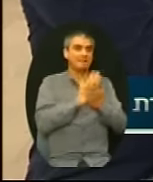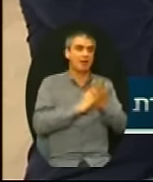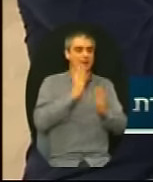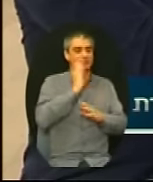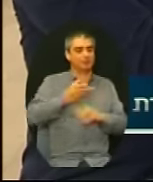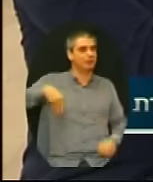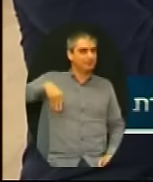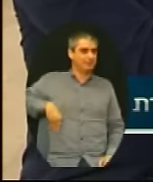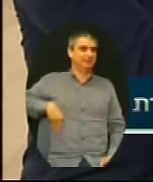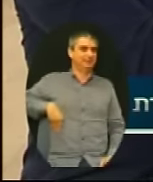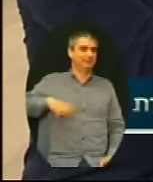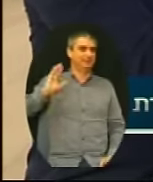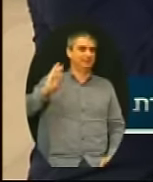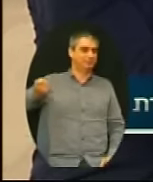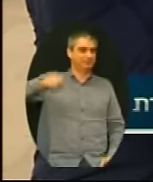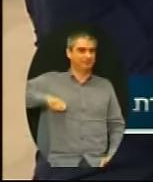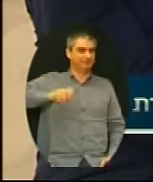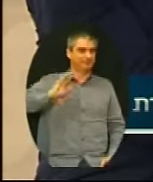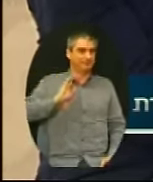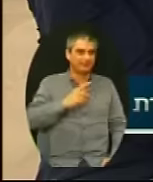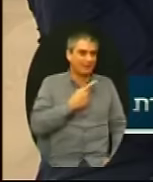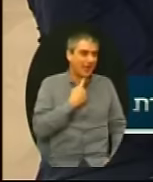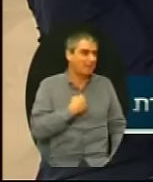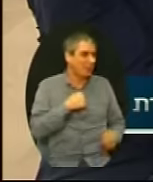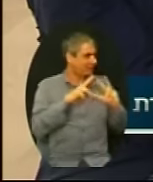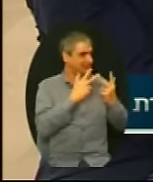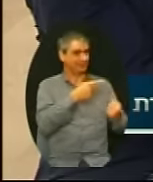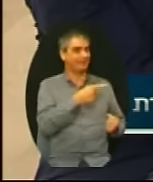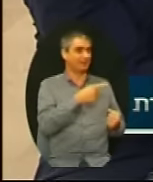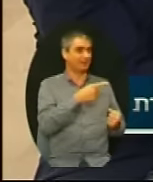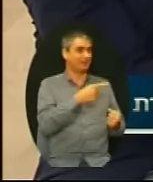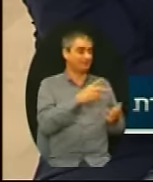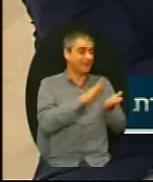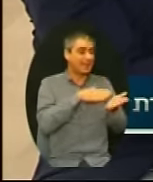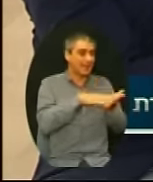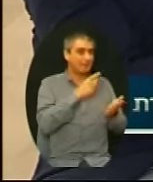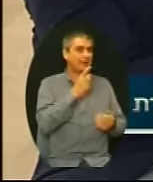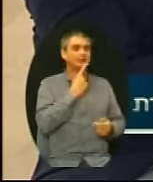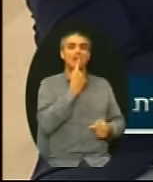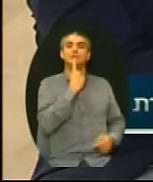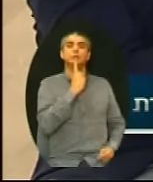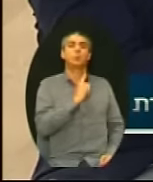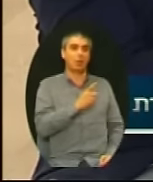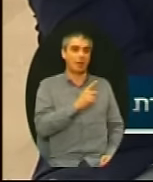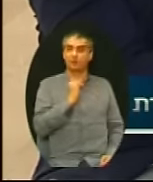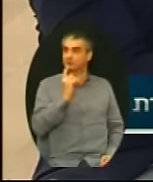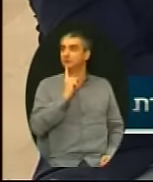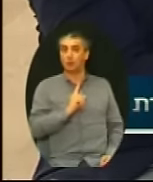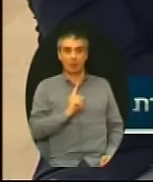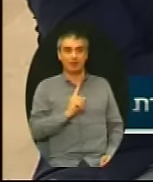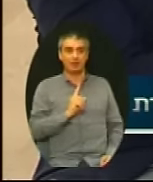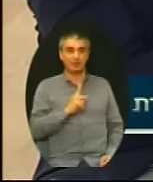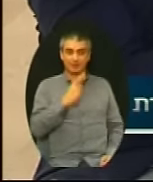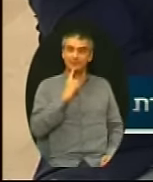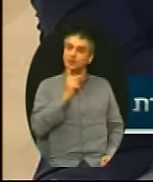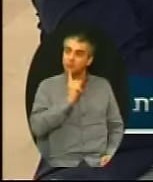ישר בכיס. דרך אגב, אמרו לי פה בצוות, אילן, שריבה זה מלשון סוכר. סוכר. וסוכר. ריבה